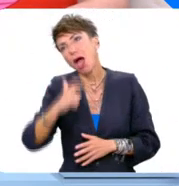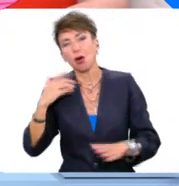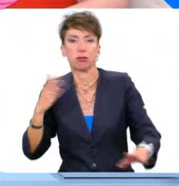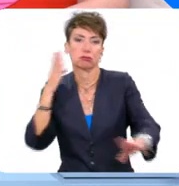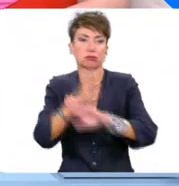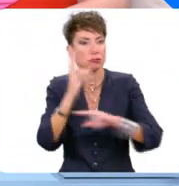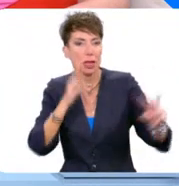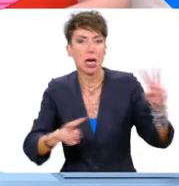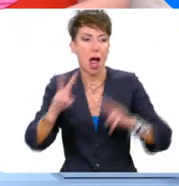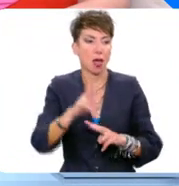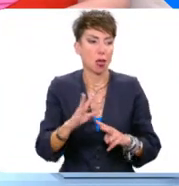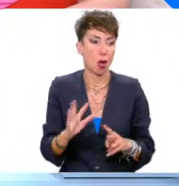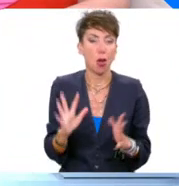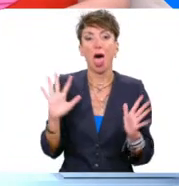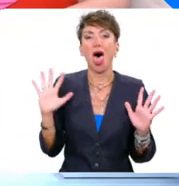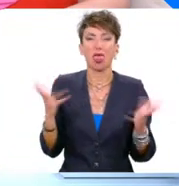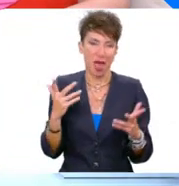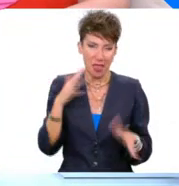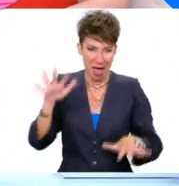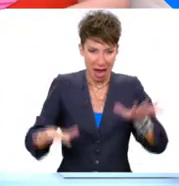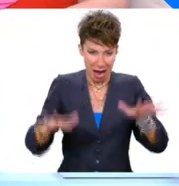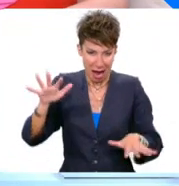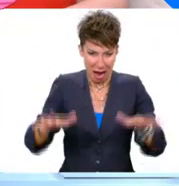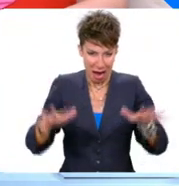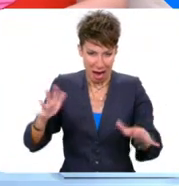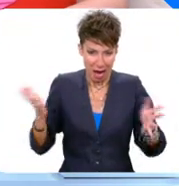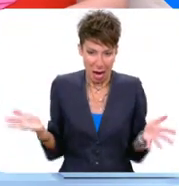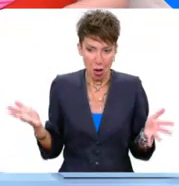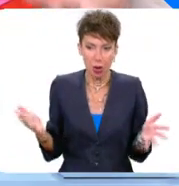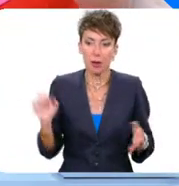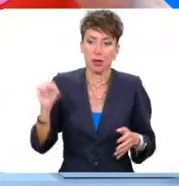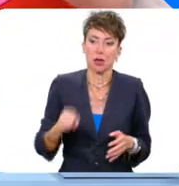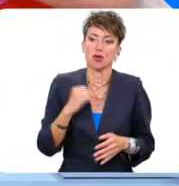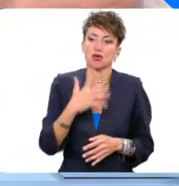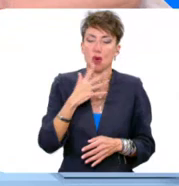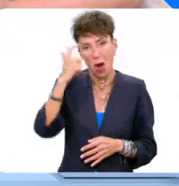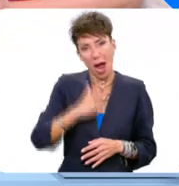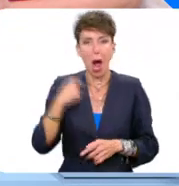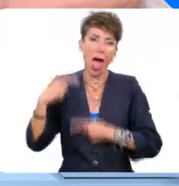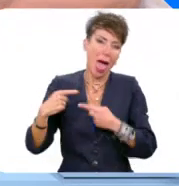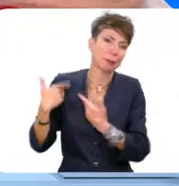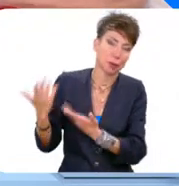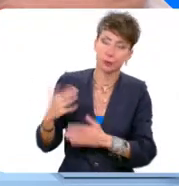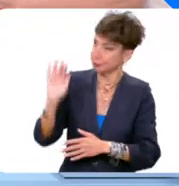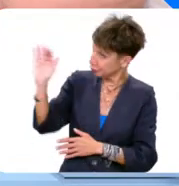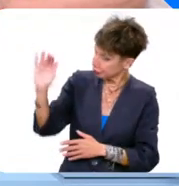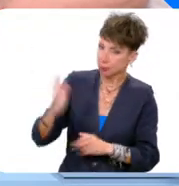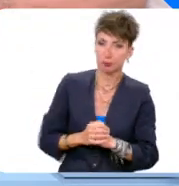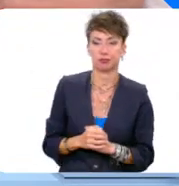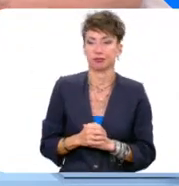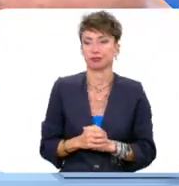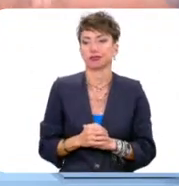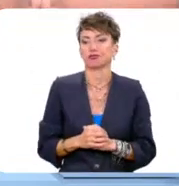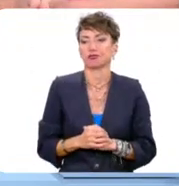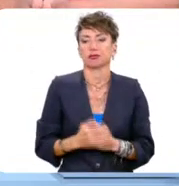άρα είναι κατά το δοκούν ανάλογα την περίπτωση απ την εμπειρία που έχω ναι μάλιστα να ρωτήσω και κάτι ακόμα ο χωματουργικον